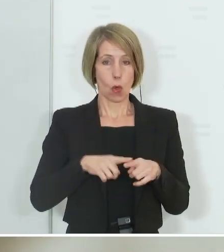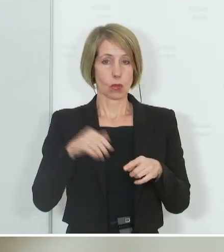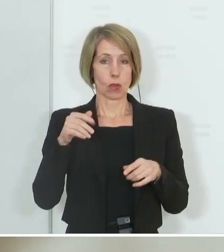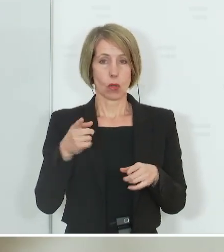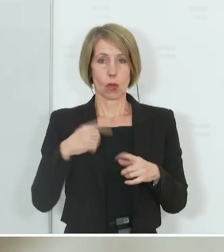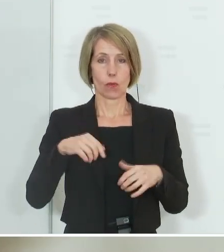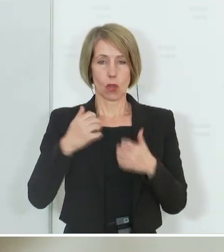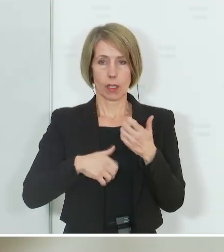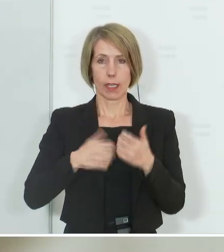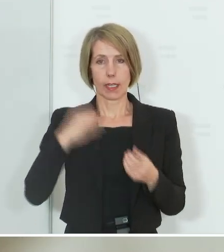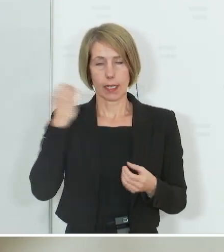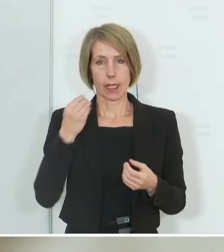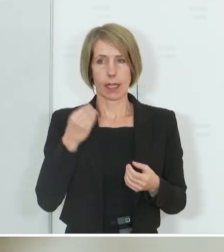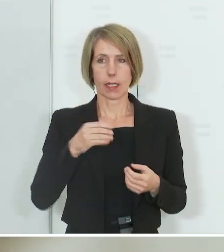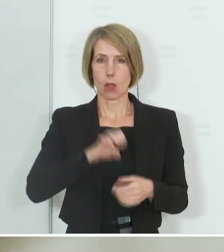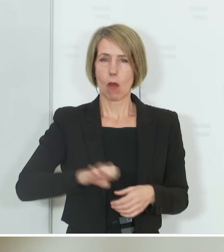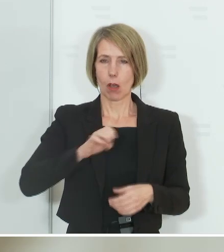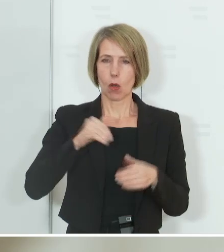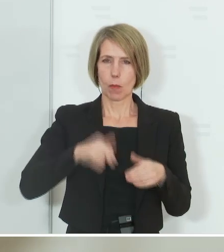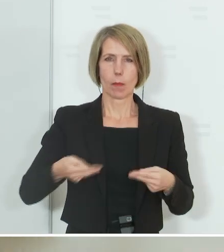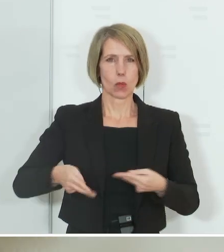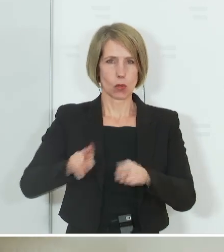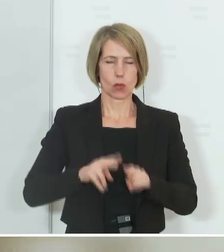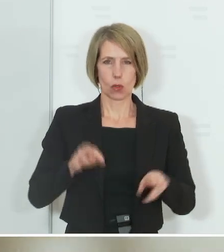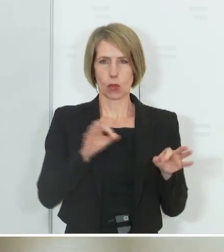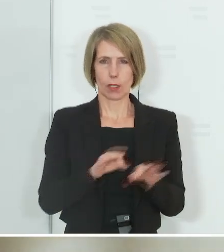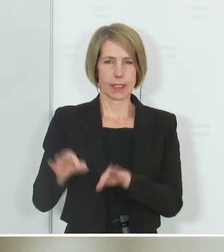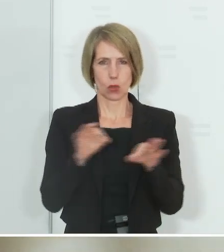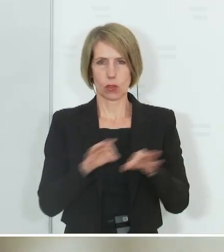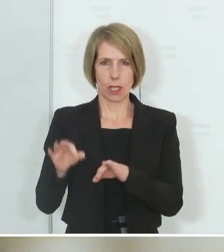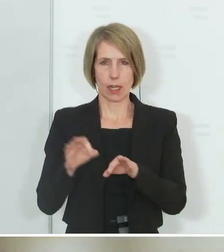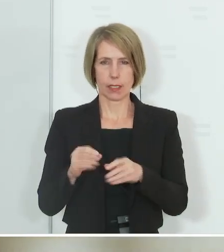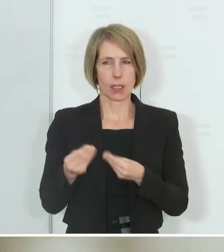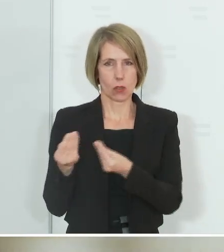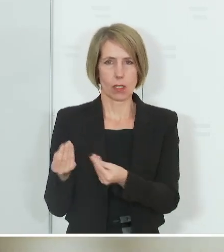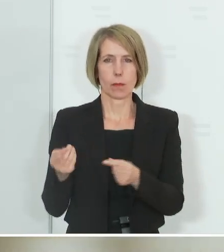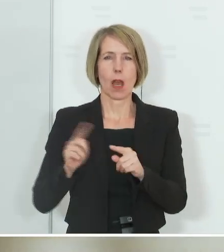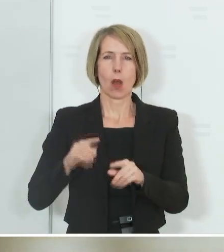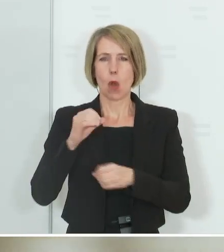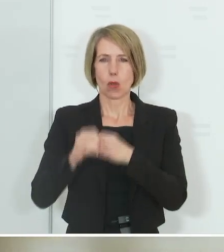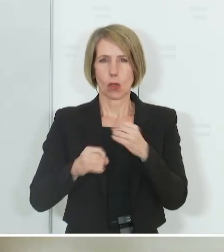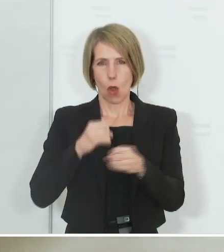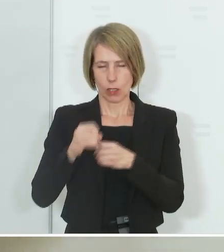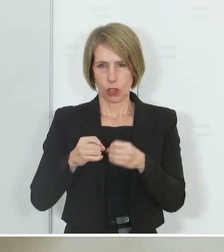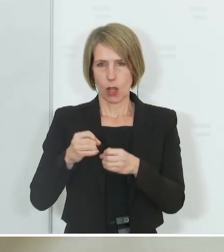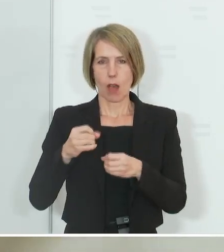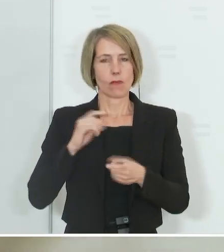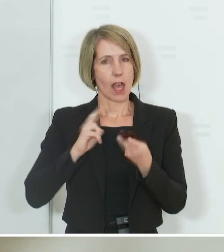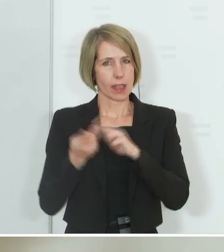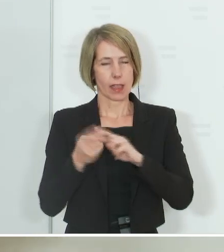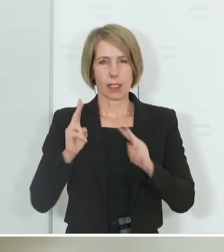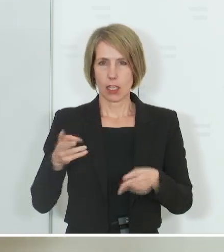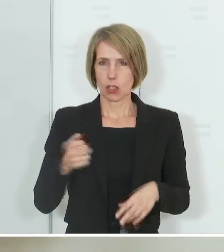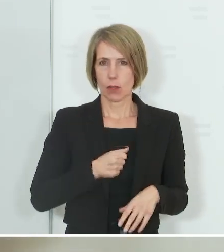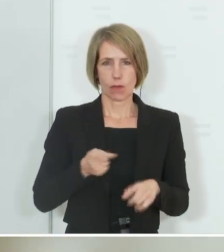müssen, dass wir hier einen ökologischen Wandel, aber auch einen wirtschaftlichen Wandel bekommen. Zweiter Punkt, den wir beide